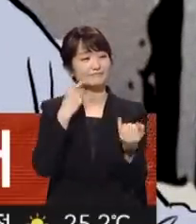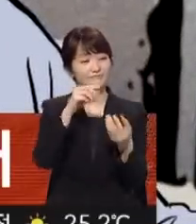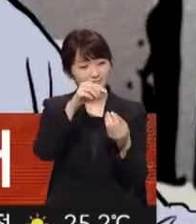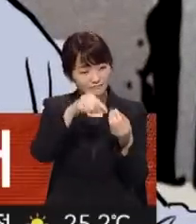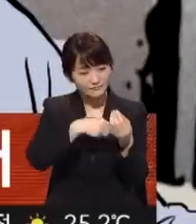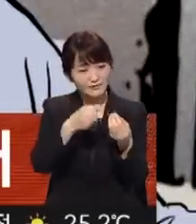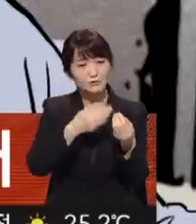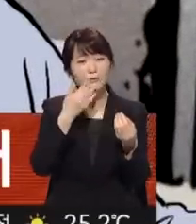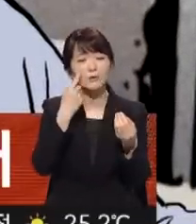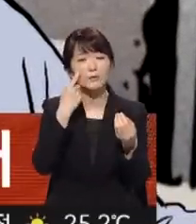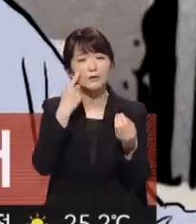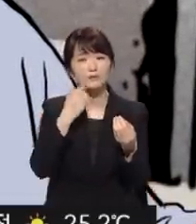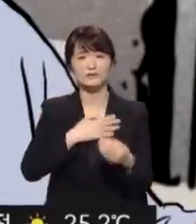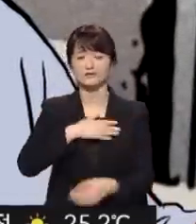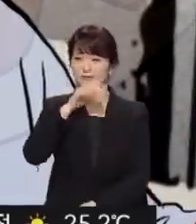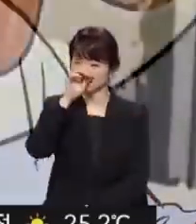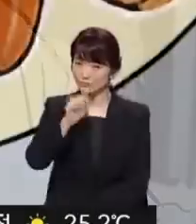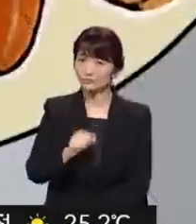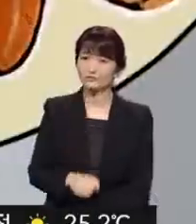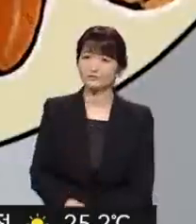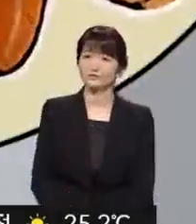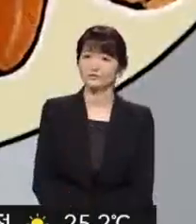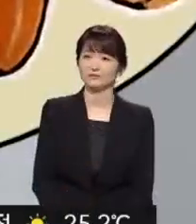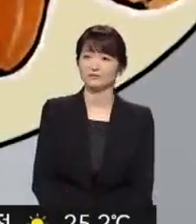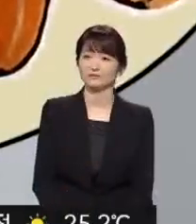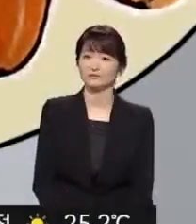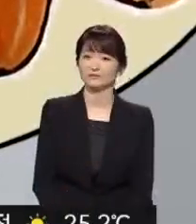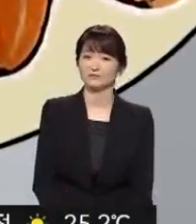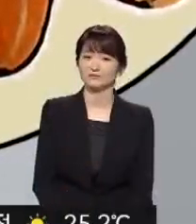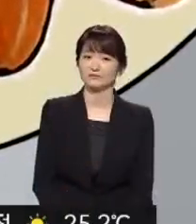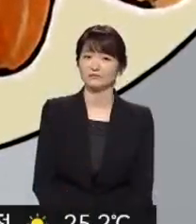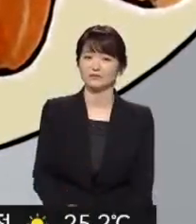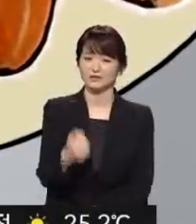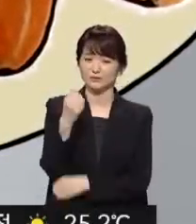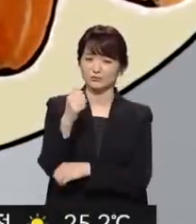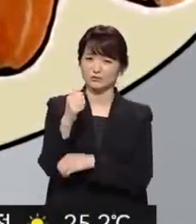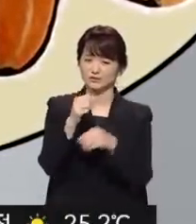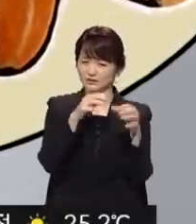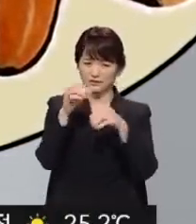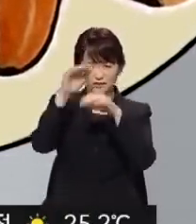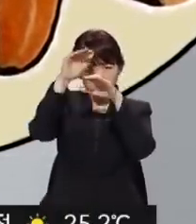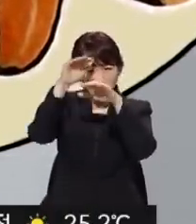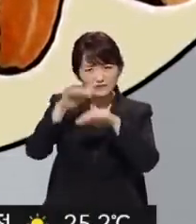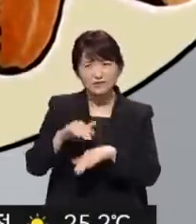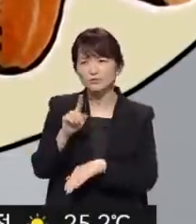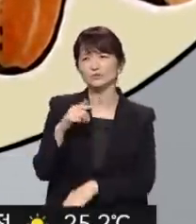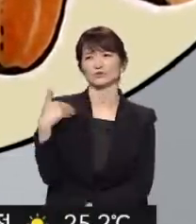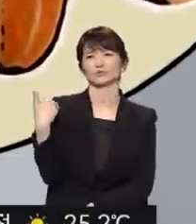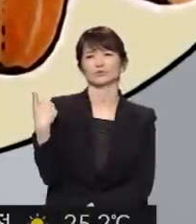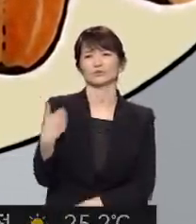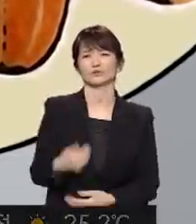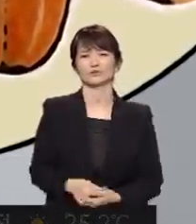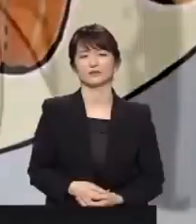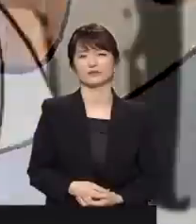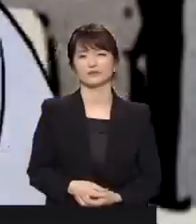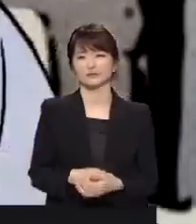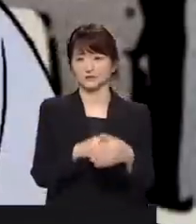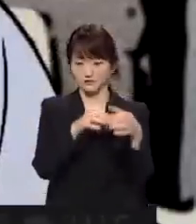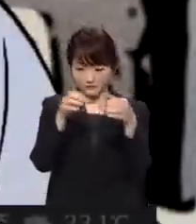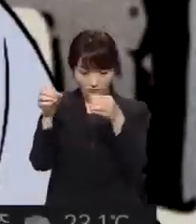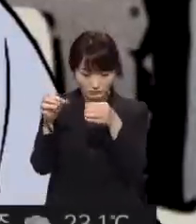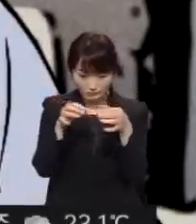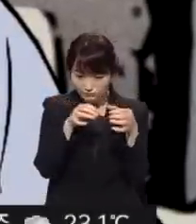좋아져. 라고 얘기하는 거예요. 그러니까 기본적으로 대화 맥락을 잡지를 못한 겁니다. 맞춤법도 문제지만 뭔가 대화를